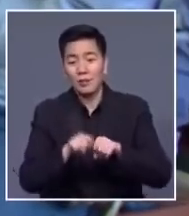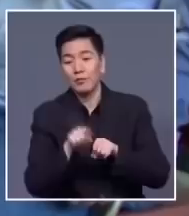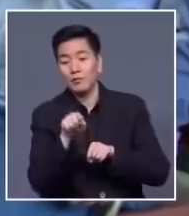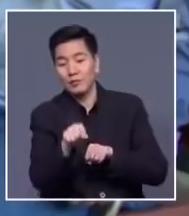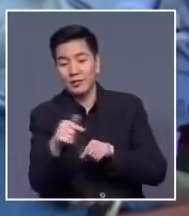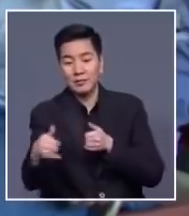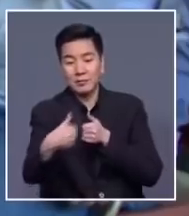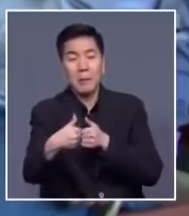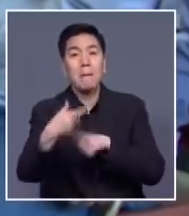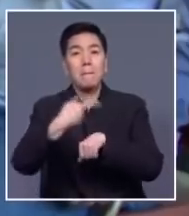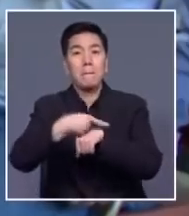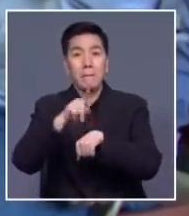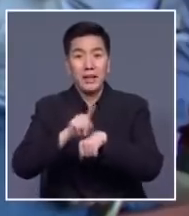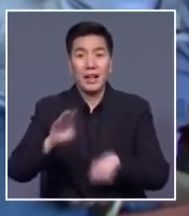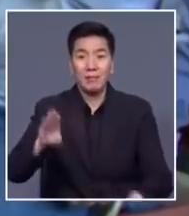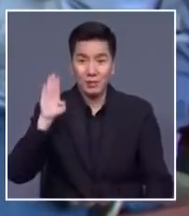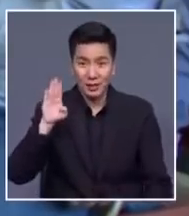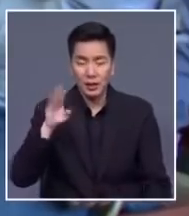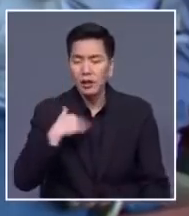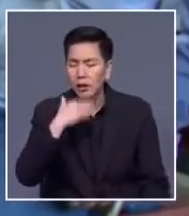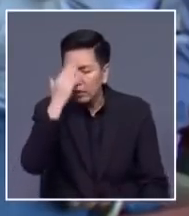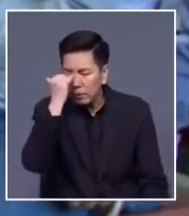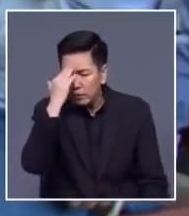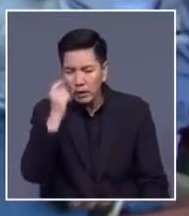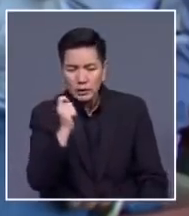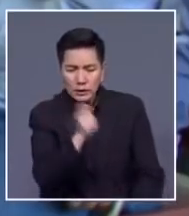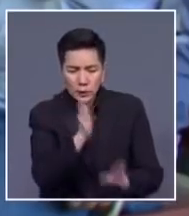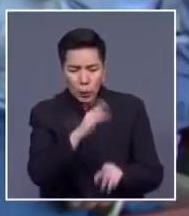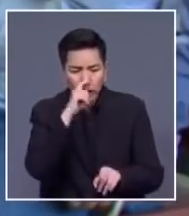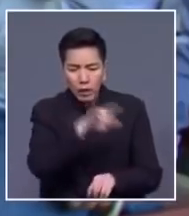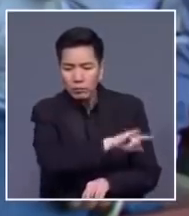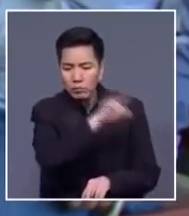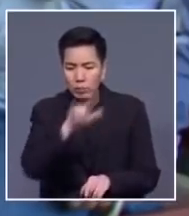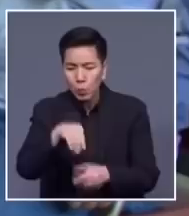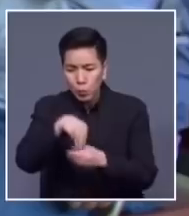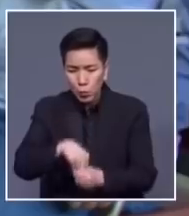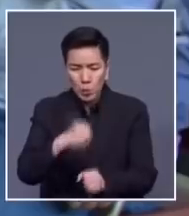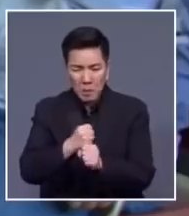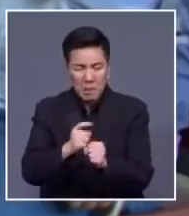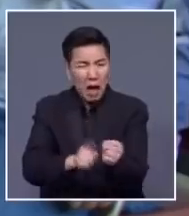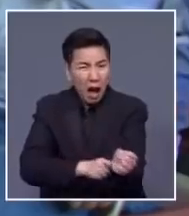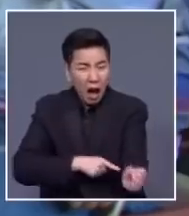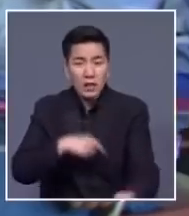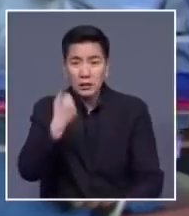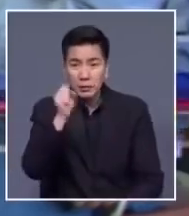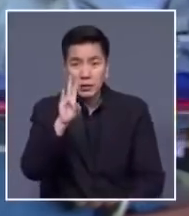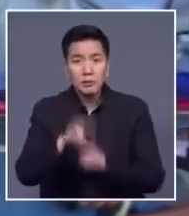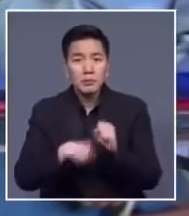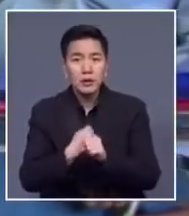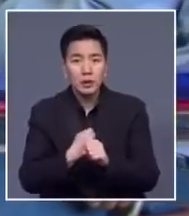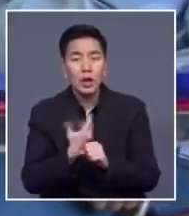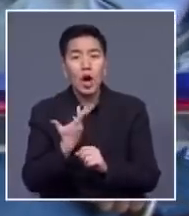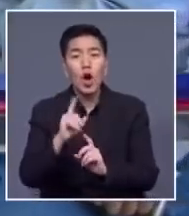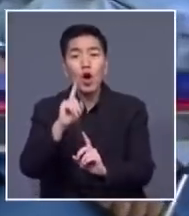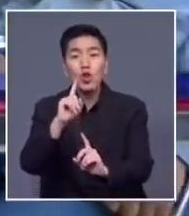มเนี่ยนะครับก็คือท่านประธานของบริษัทนะครับทำไมถึงจ้างพี่น้องแรงงานไทยมาอย่างยาวนานถึง17ปีแล้วครับ ทุกคน